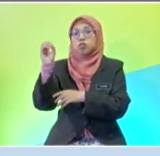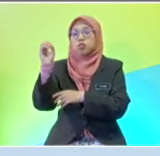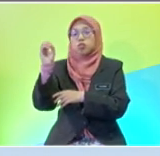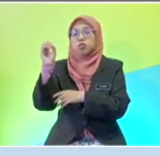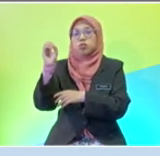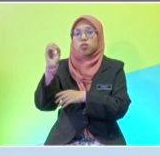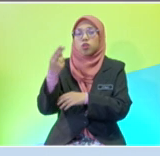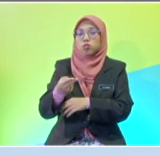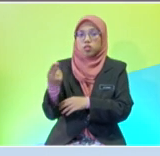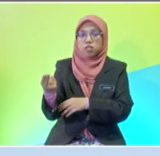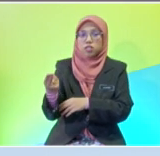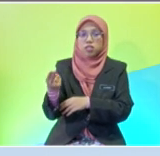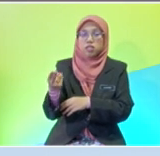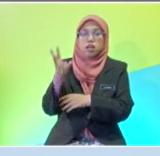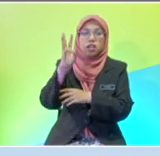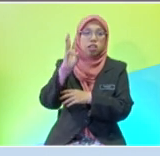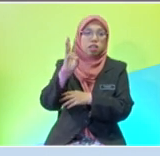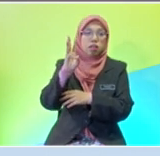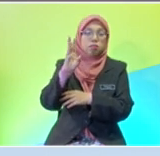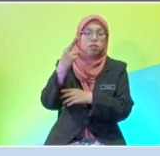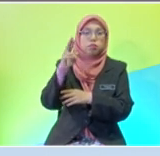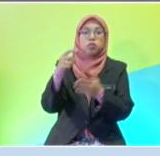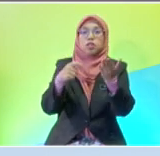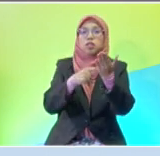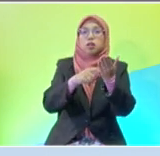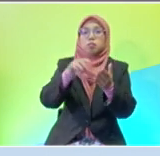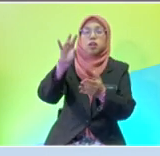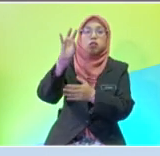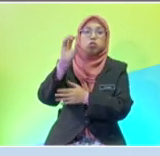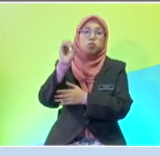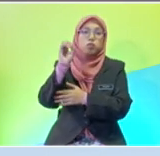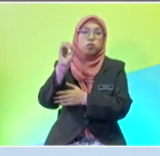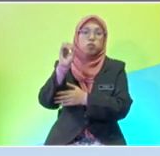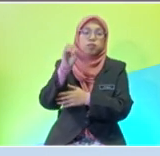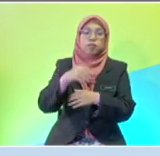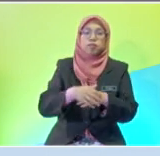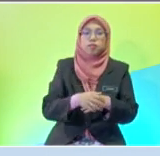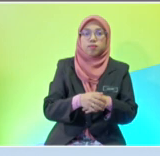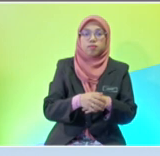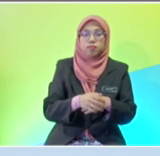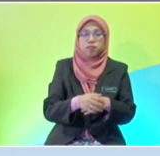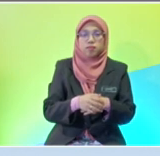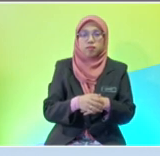utility 6000 + 70 6.70 atau